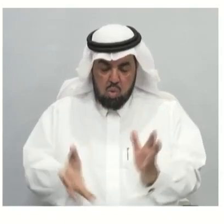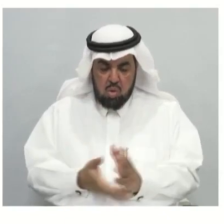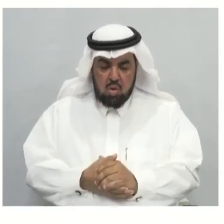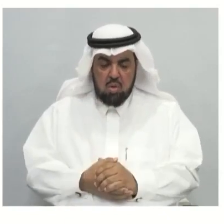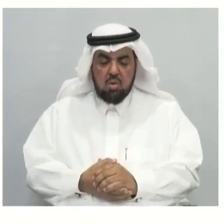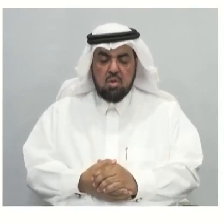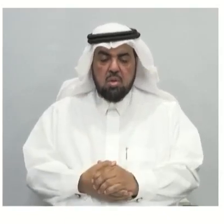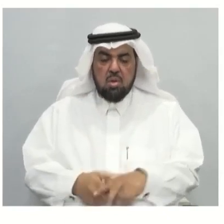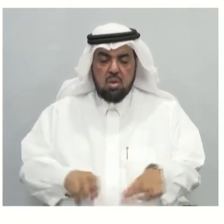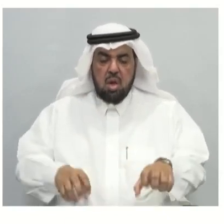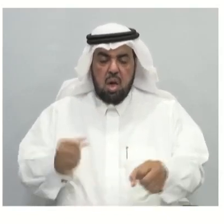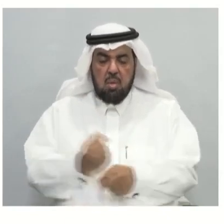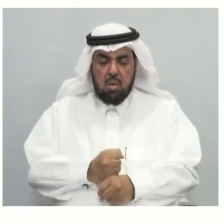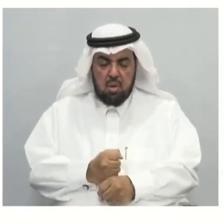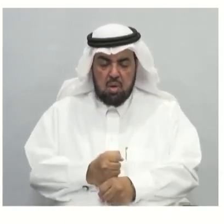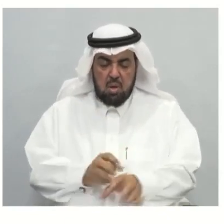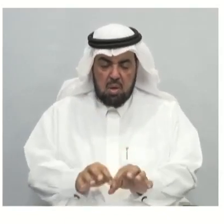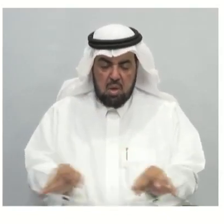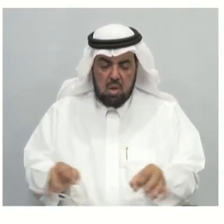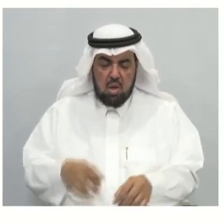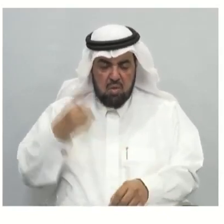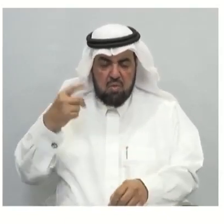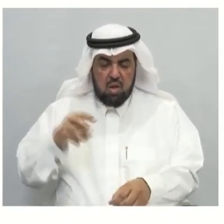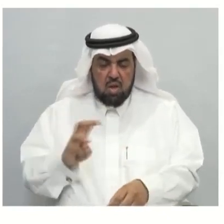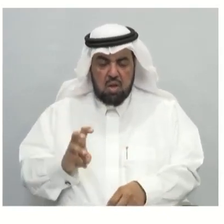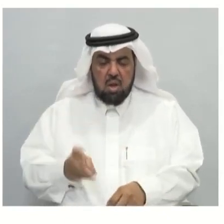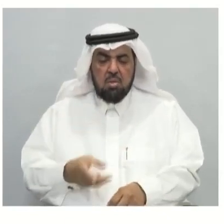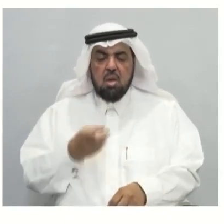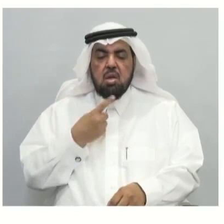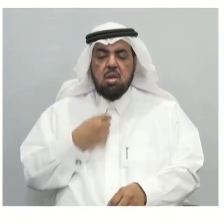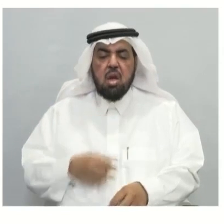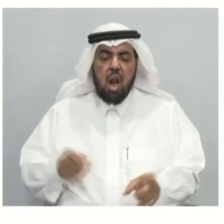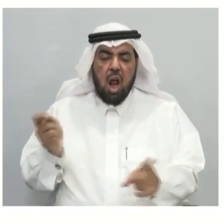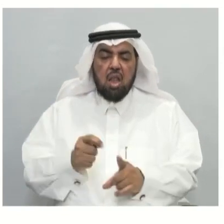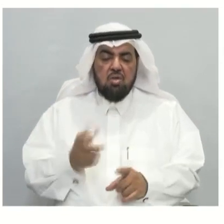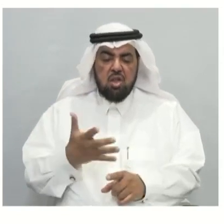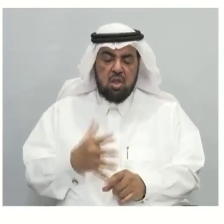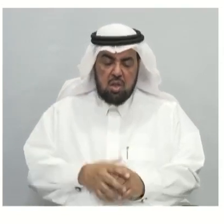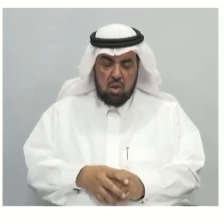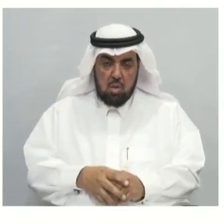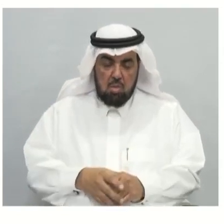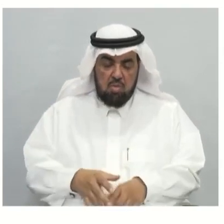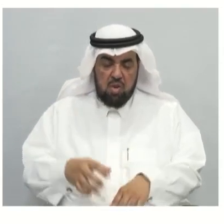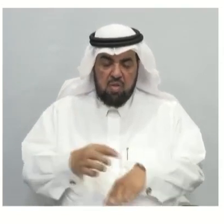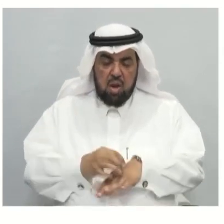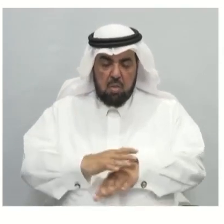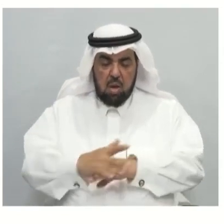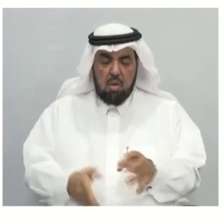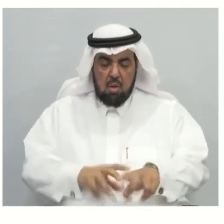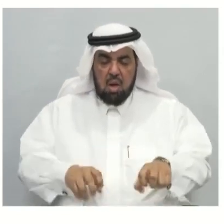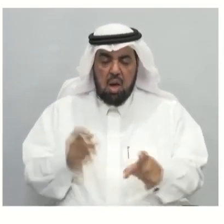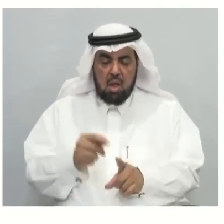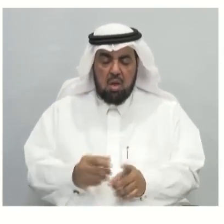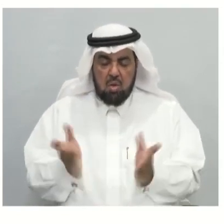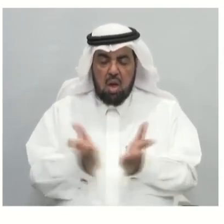لتقارير الاعمال يتم اعدادها عندما تفكر الشركه بتحقيق هدف جديد يقوم فريق من الخبراء والباحثين بتحليل الهدف